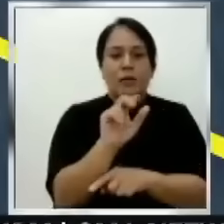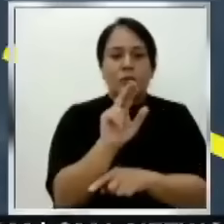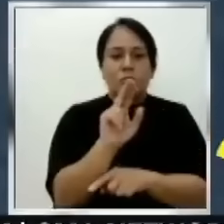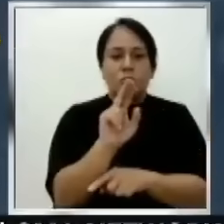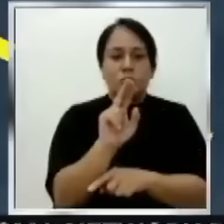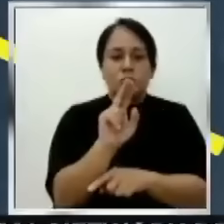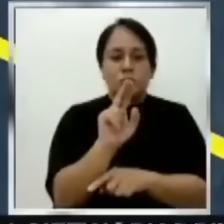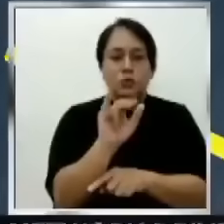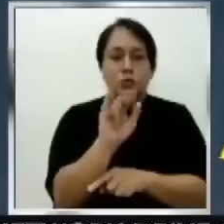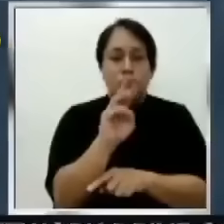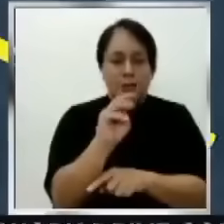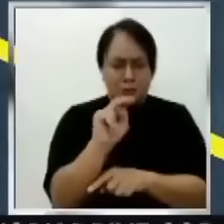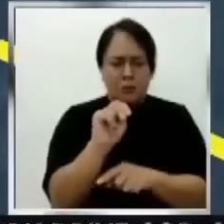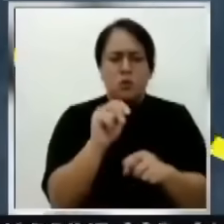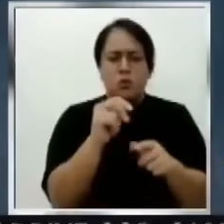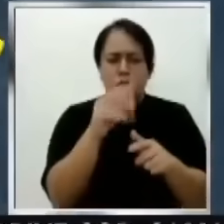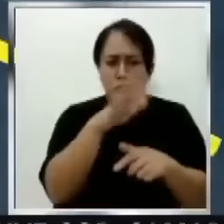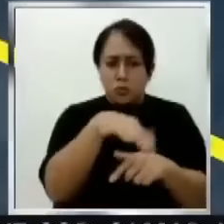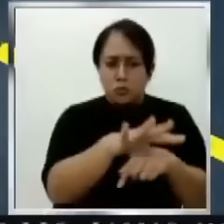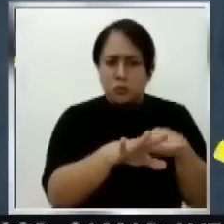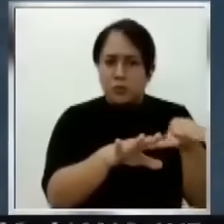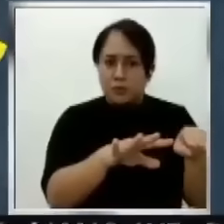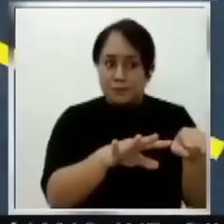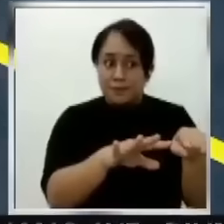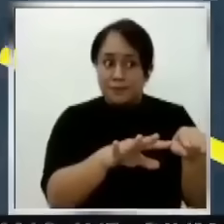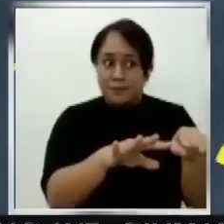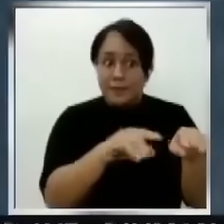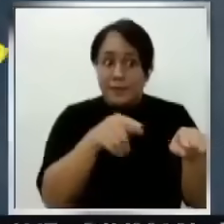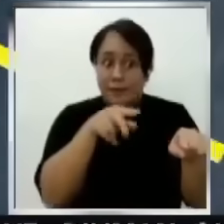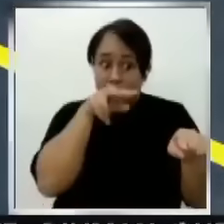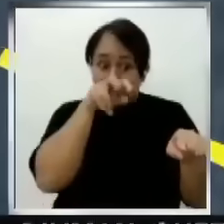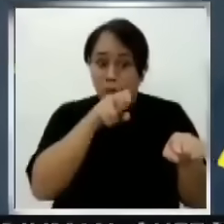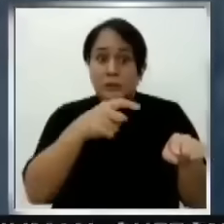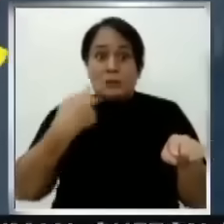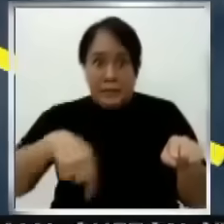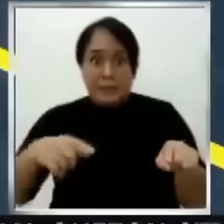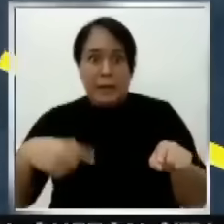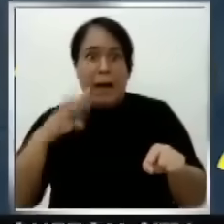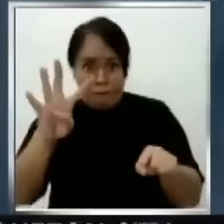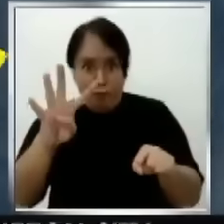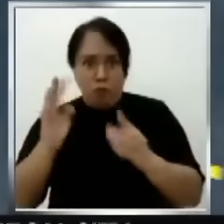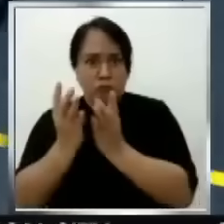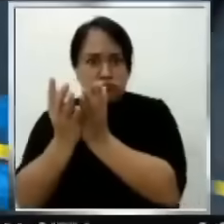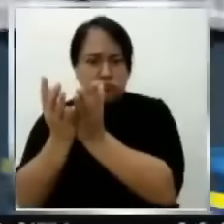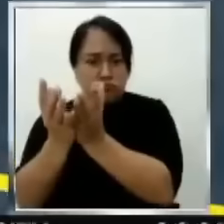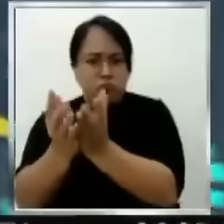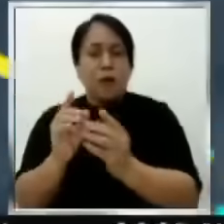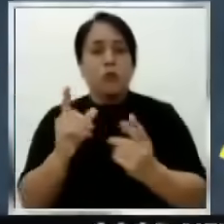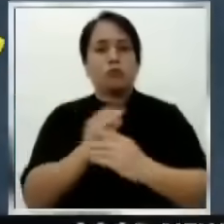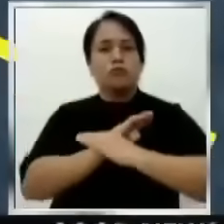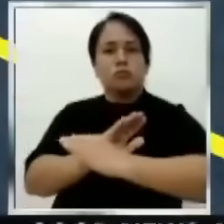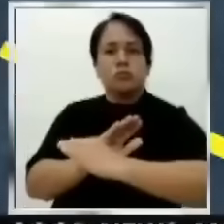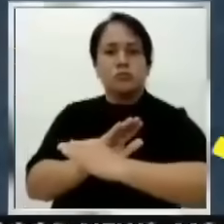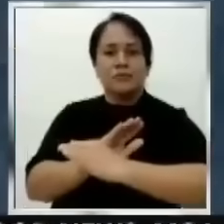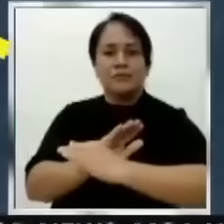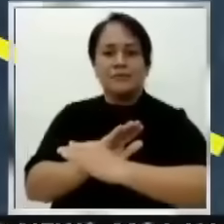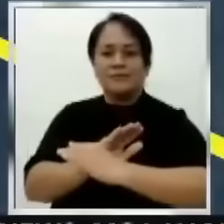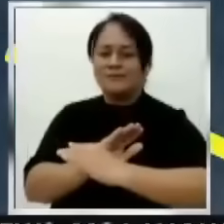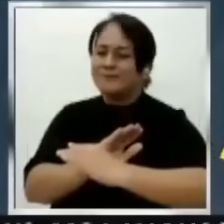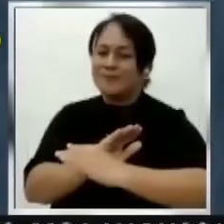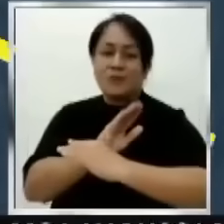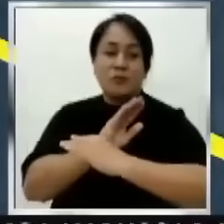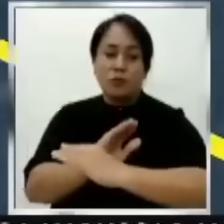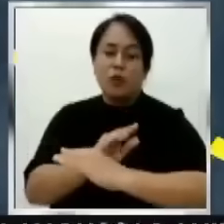ang ani pag-deploy rin ng China ng kanilang apat na militia ships para humarang sa Ayungin. Ang apat na yan ay bahagi raw